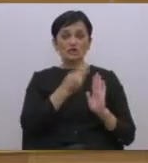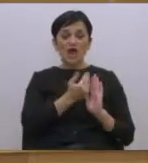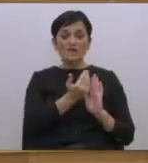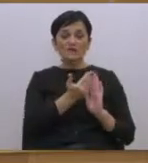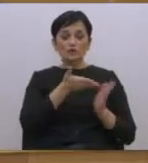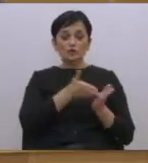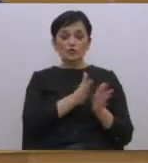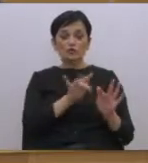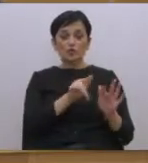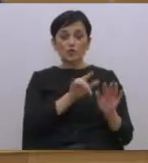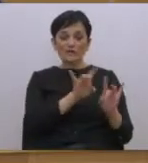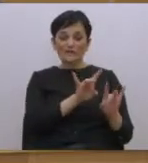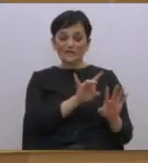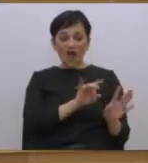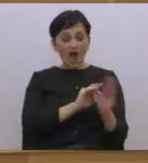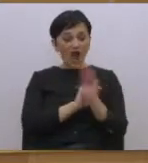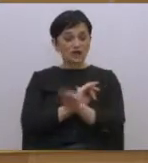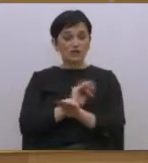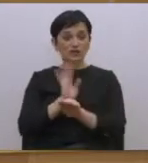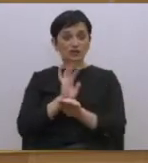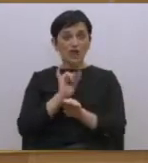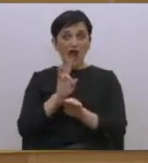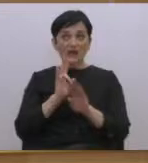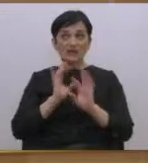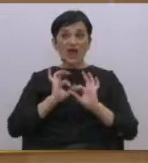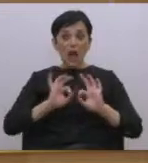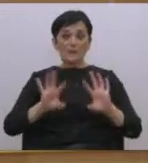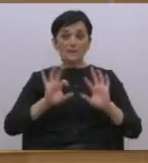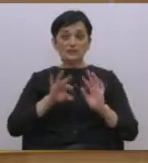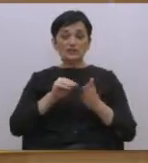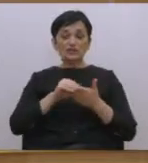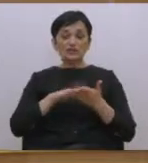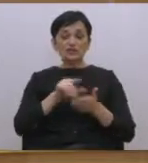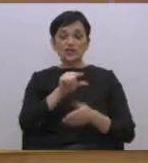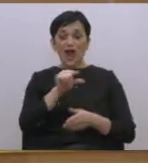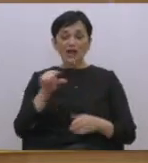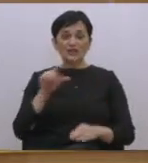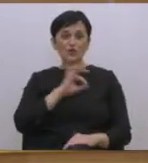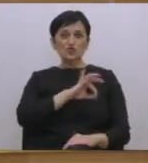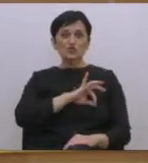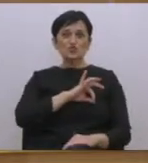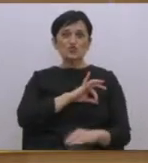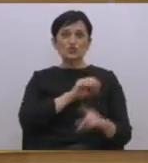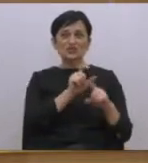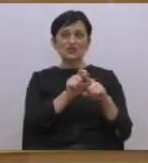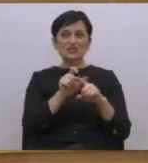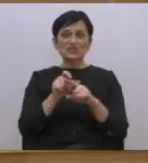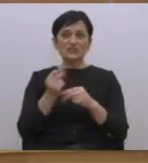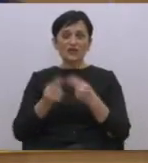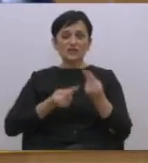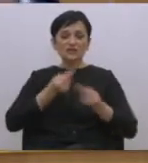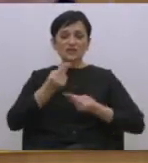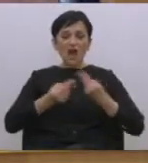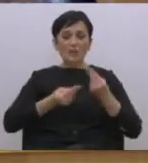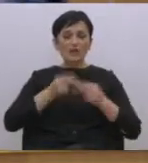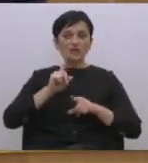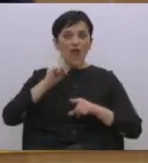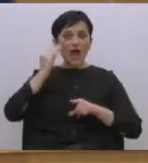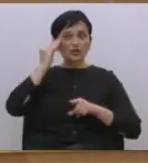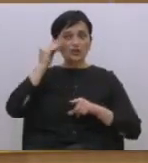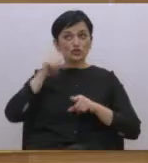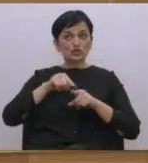და არ ჩაწერეთ ეს ან უბრალოდ ამიხსენით ამ ჩანაწერს ამ რაღაც იურიდიულ რაღაც სიტყვების თამაშს რა შინაარსი აქვს თუ გიწერიათ